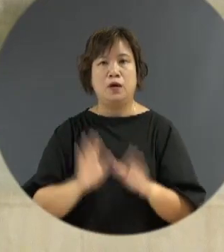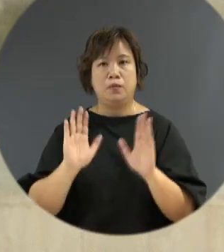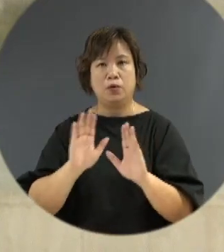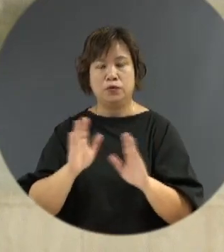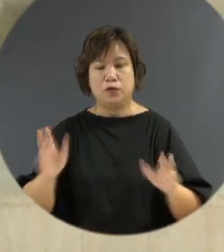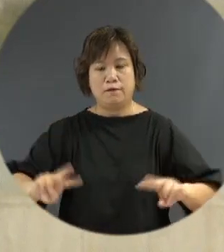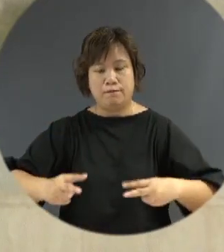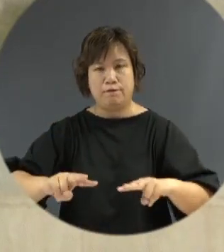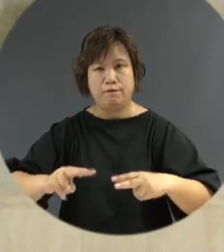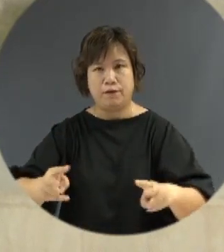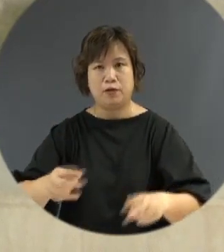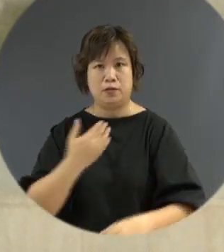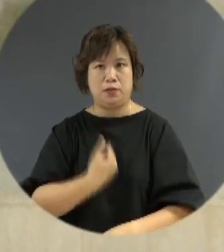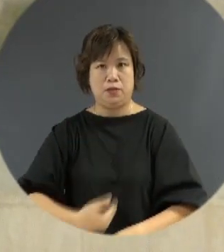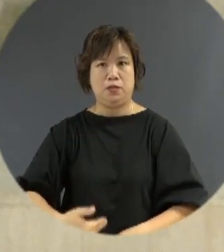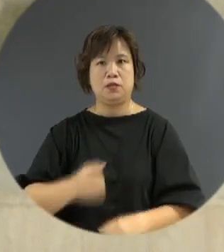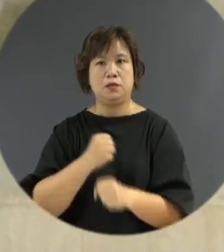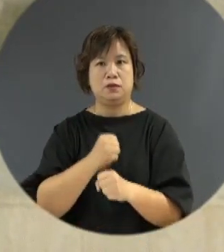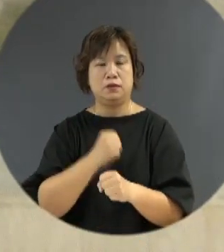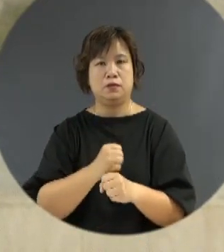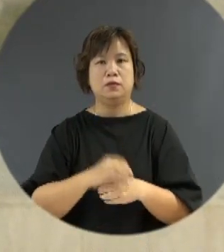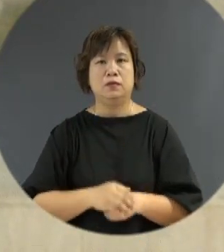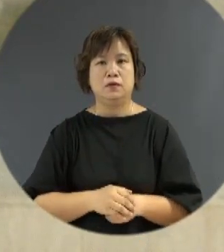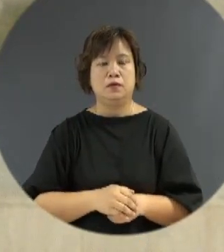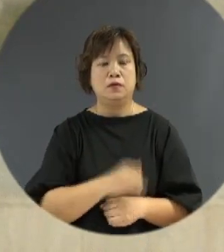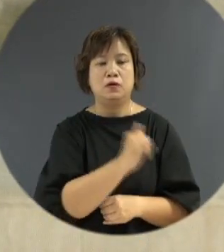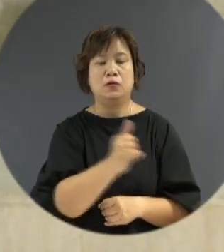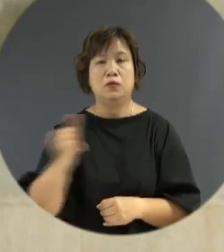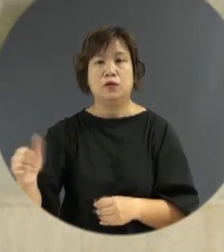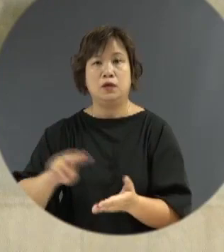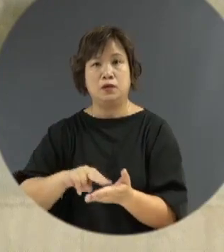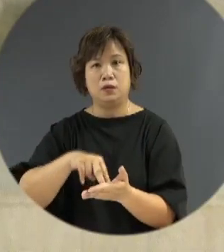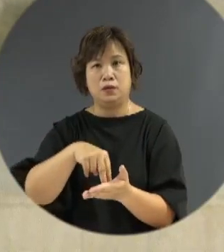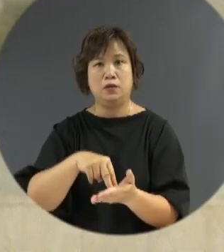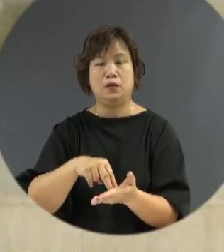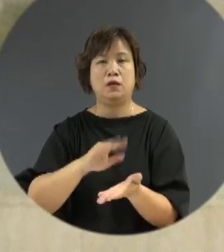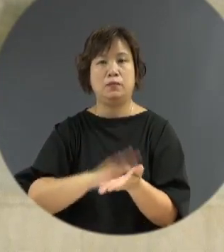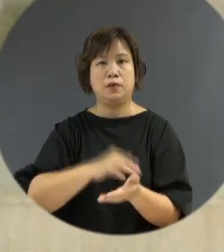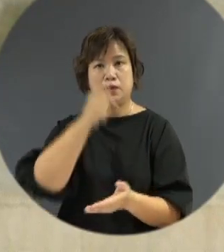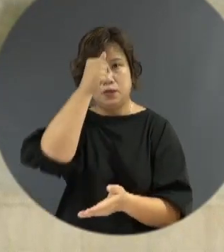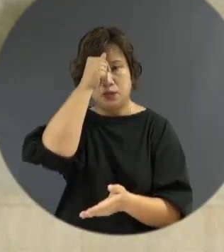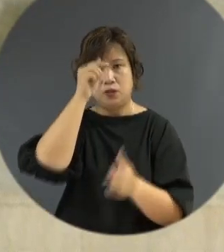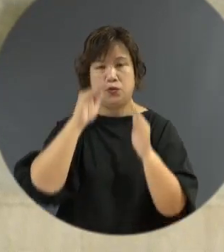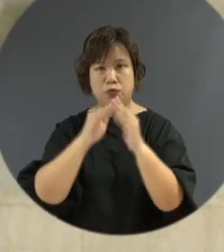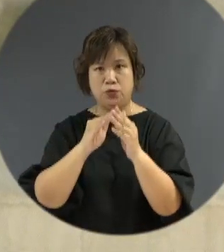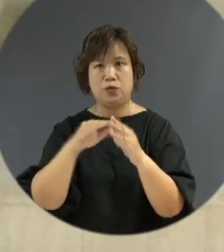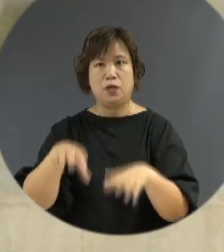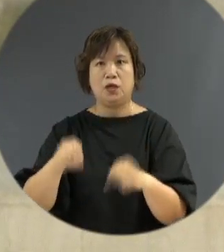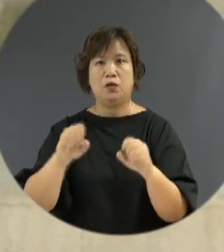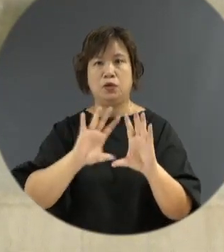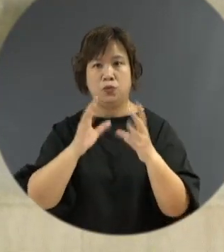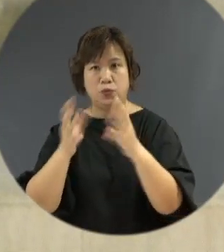各项慈善事业，在各地建立医院和救济机构，收容孤